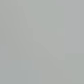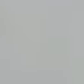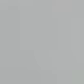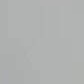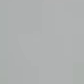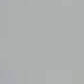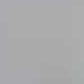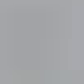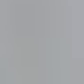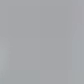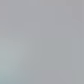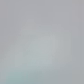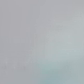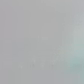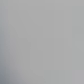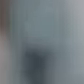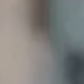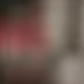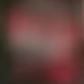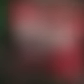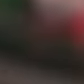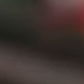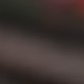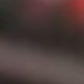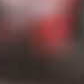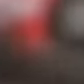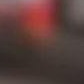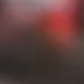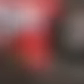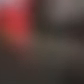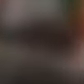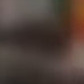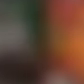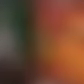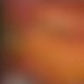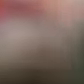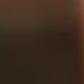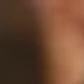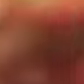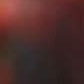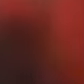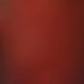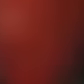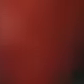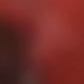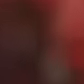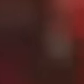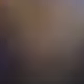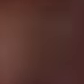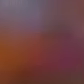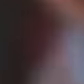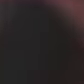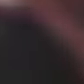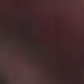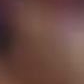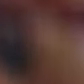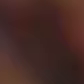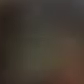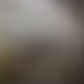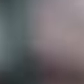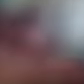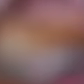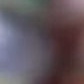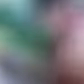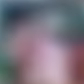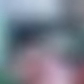administrator para magtayo ng ganon? Ang patakaran po kasi dito, sir, bali nagreklamo na po ako sa building president. Ang sabi daw